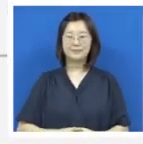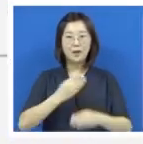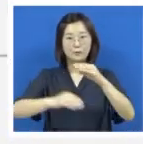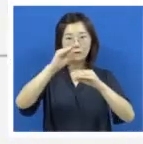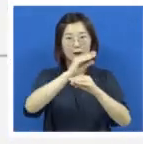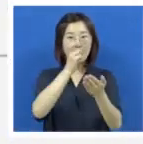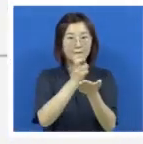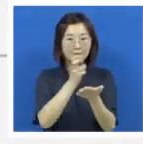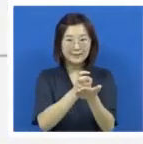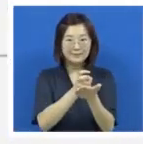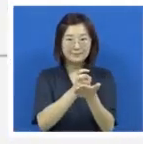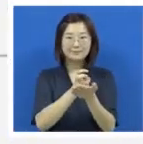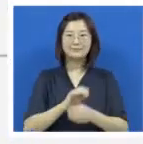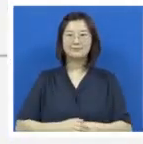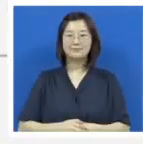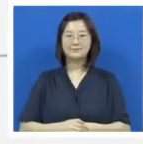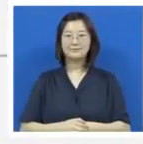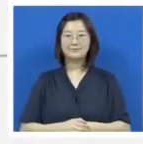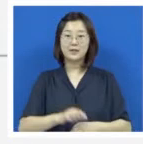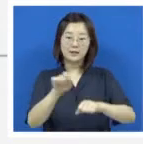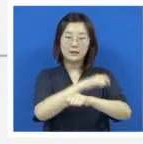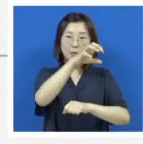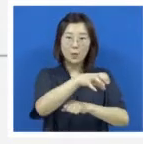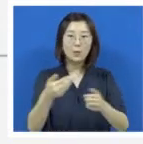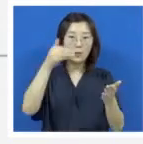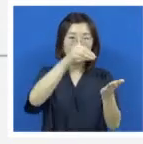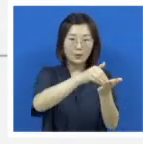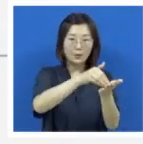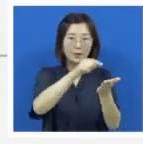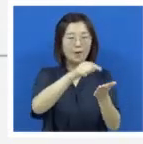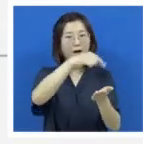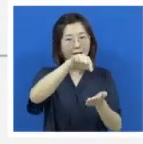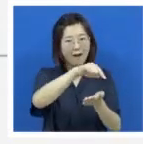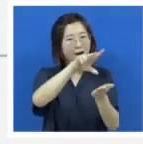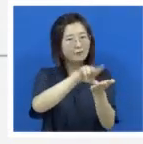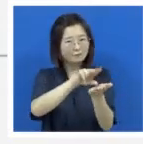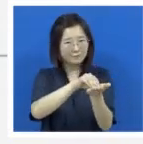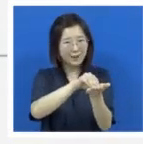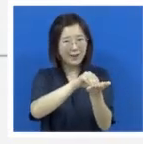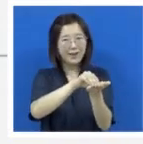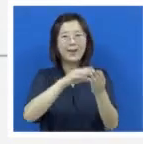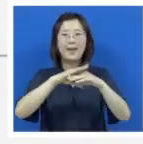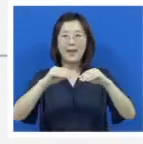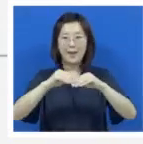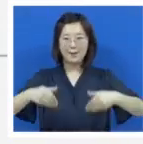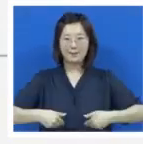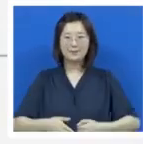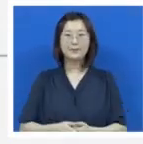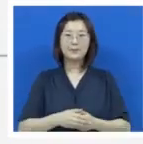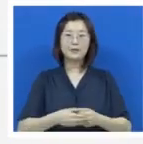누리 추가된 쥐치 지정된 칸에 도착했을 경우 강해 기재된 미션을 수행해야합니다